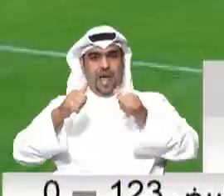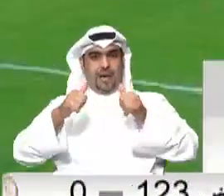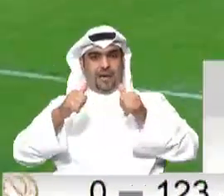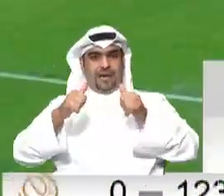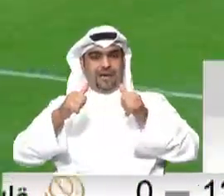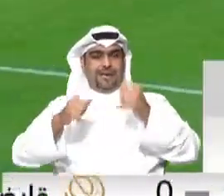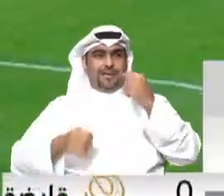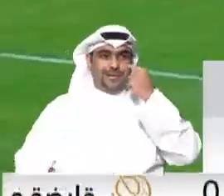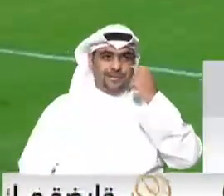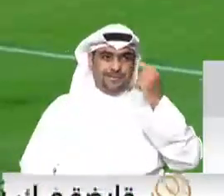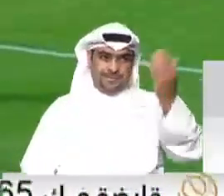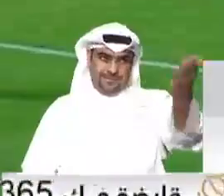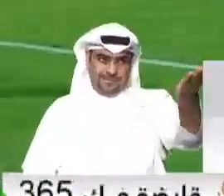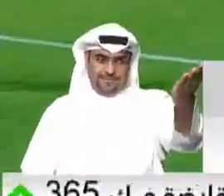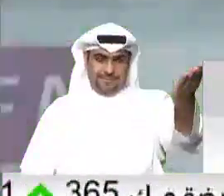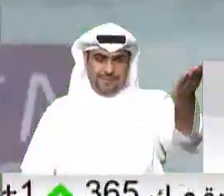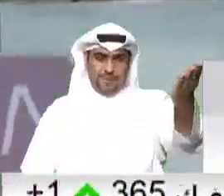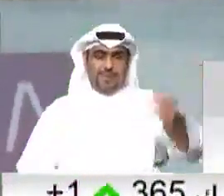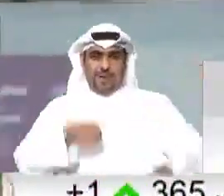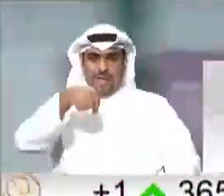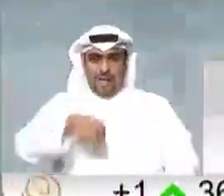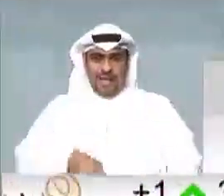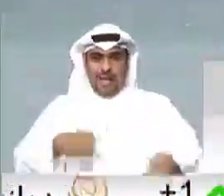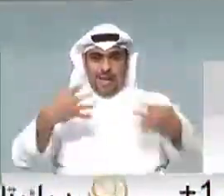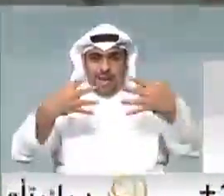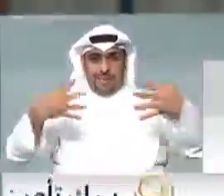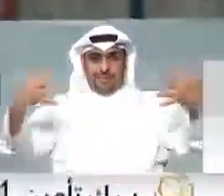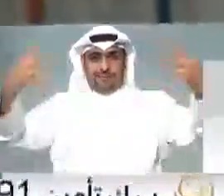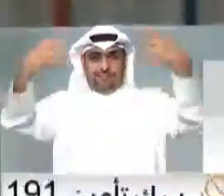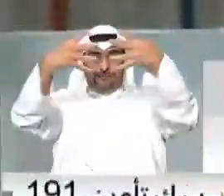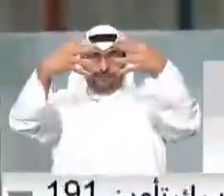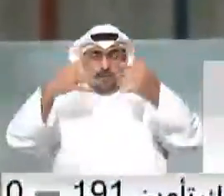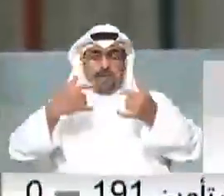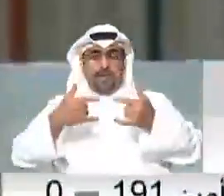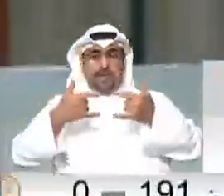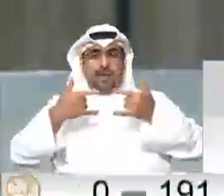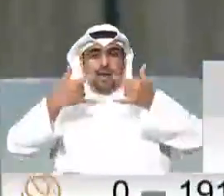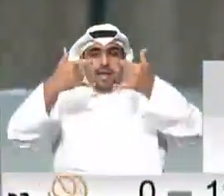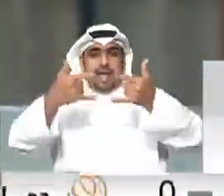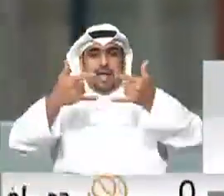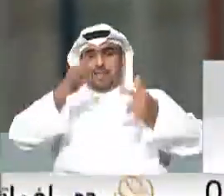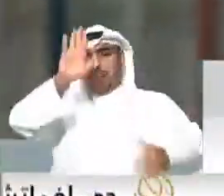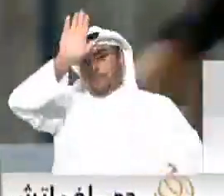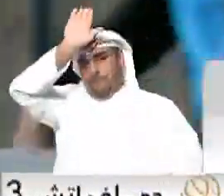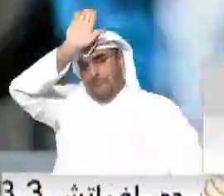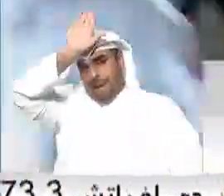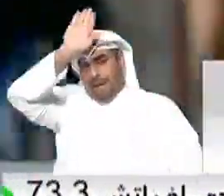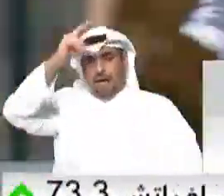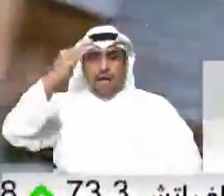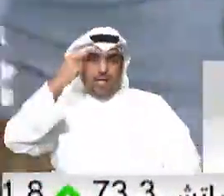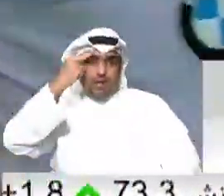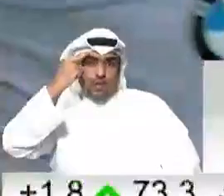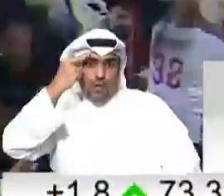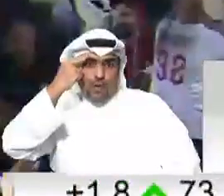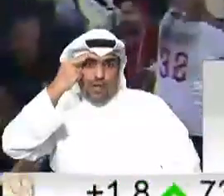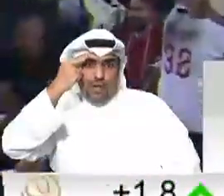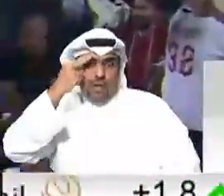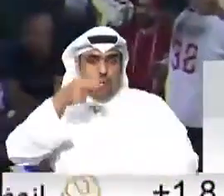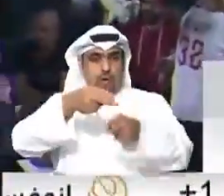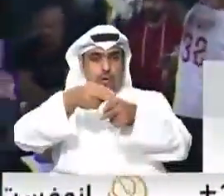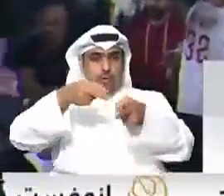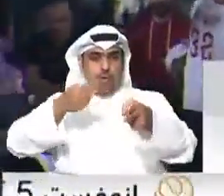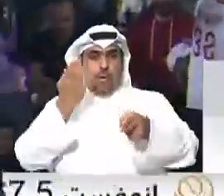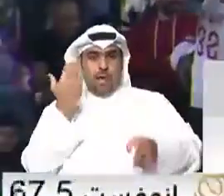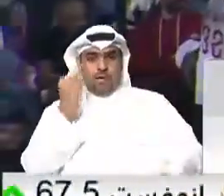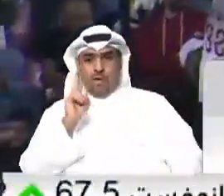الدور الاول من التصفيات المؤهله لدور المجموعات بكاس الملك سلمان للانديه العربيه لكره القدم يتطلع نادي الكويت